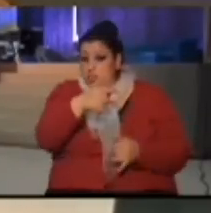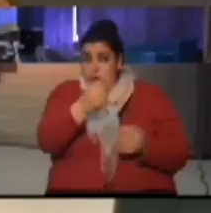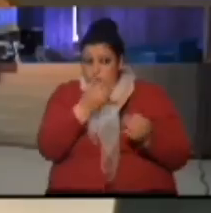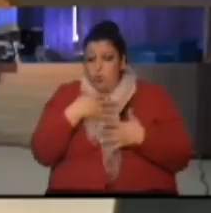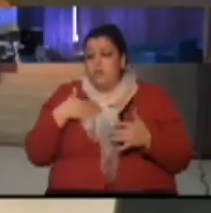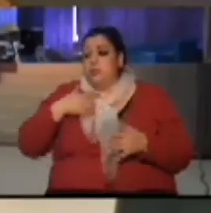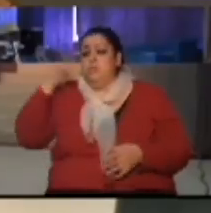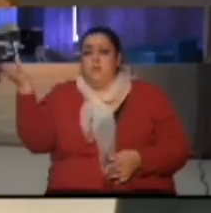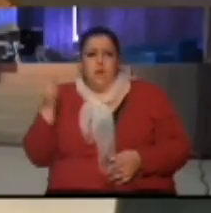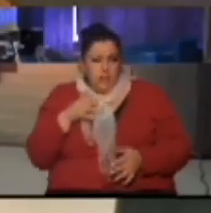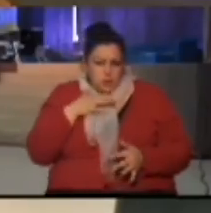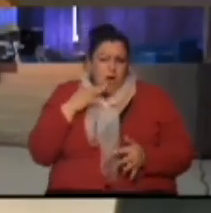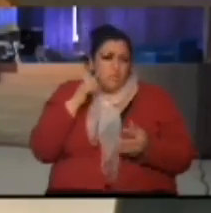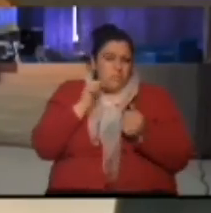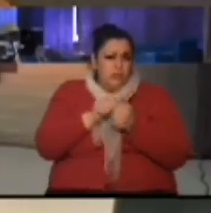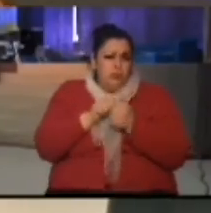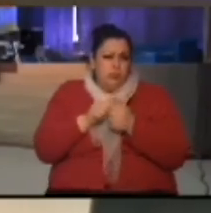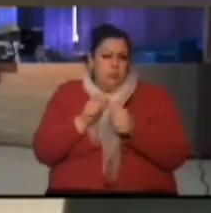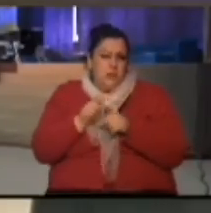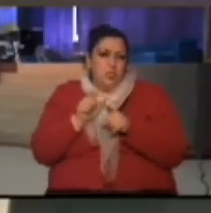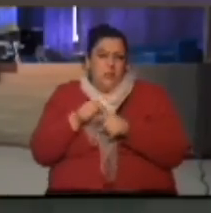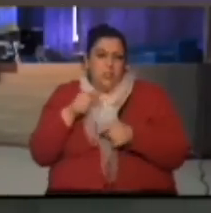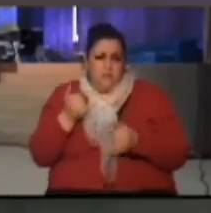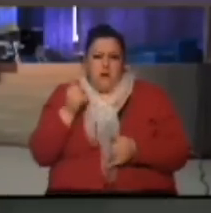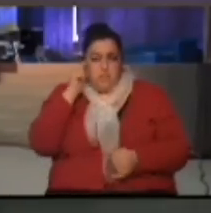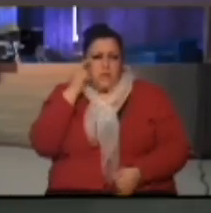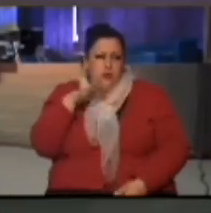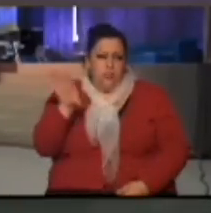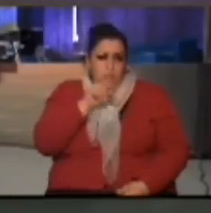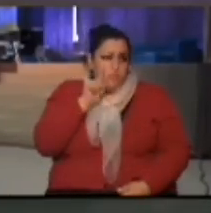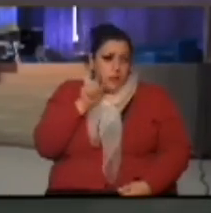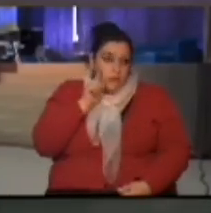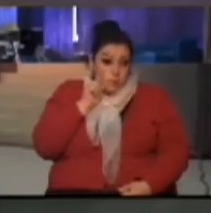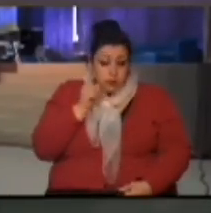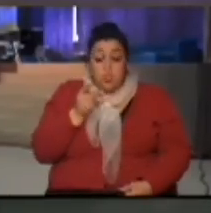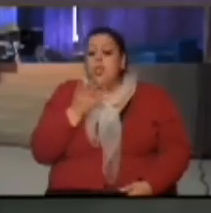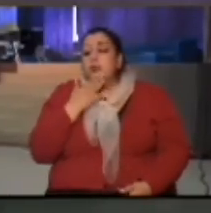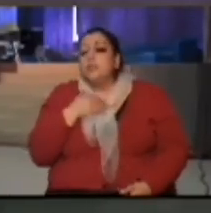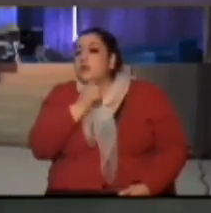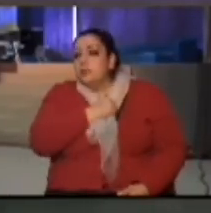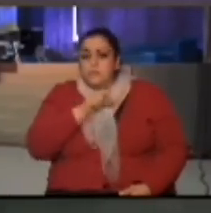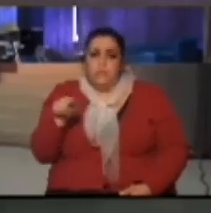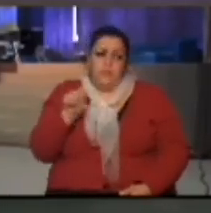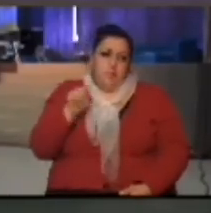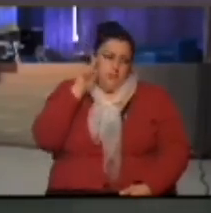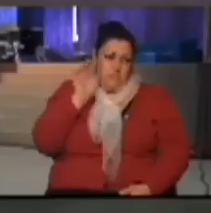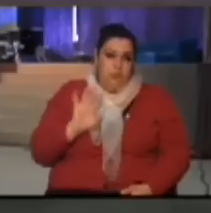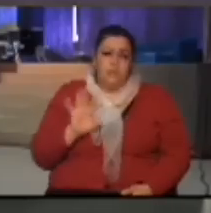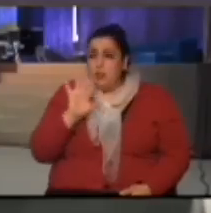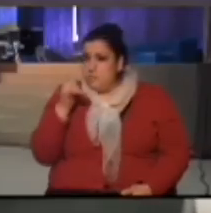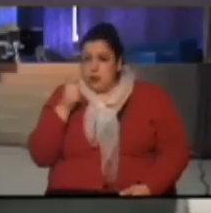ինչ հիմար բաներ։ Սելիս, մի մտածիր այդպես ու մի փակվիր, խնդրում